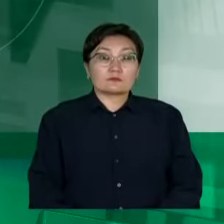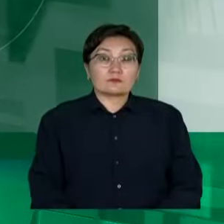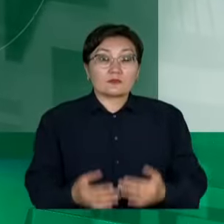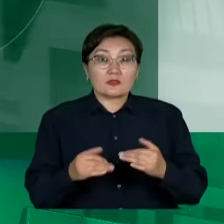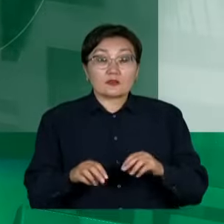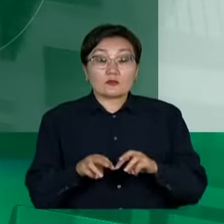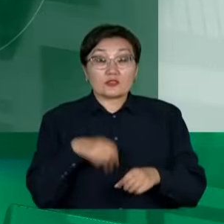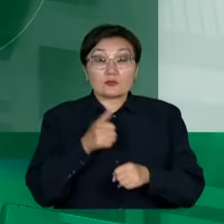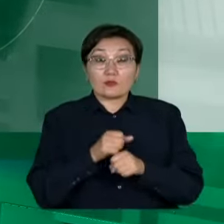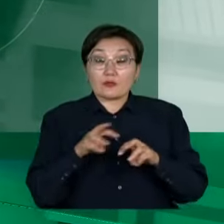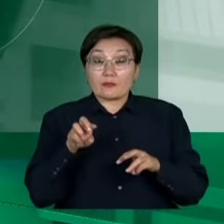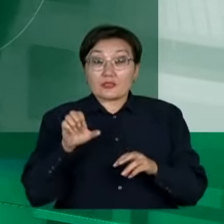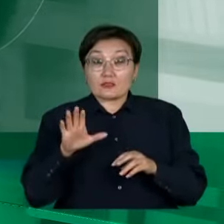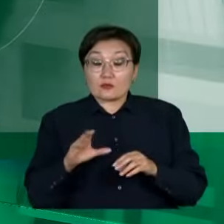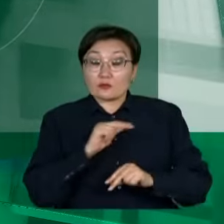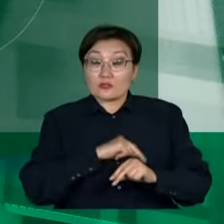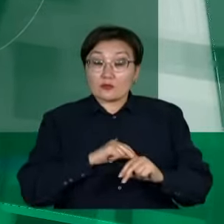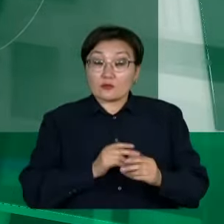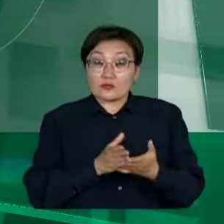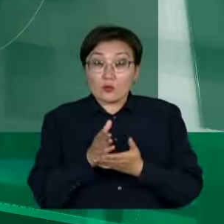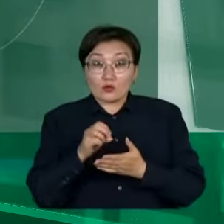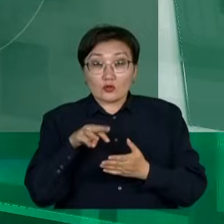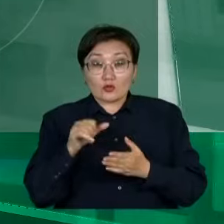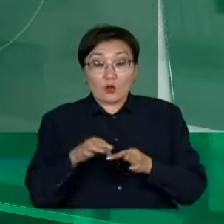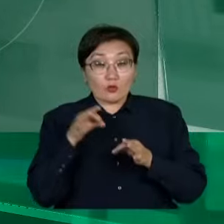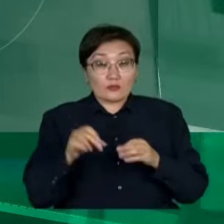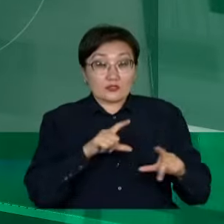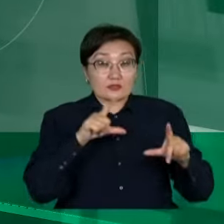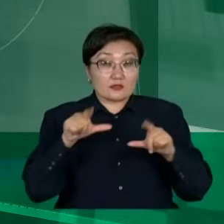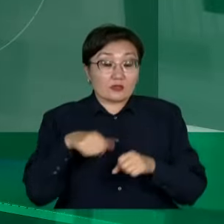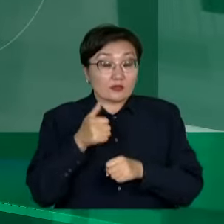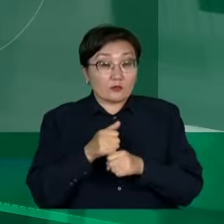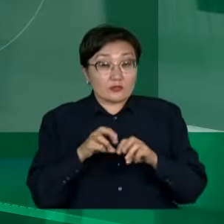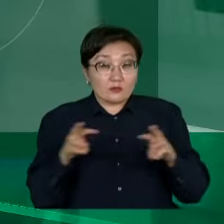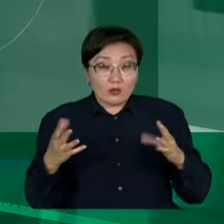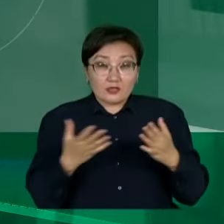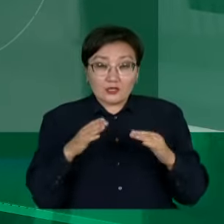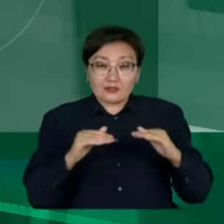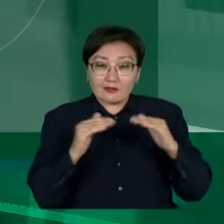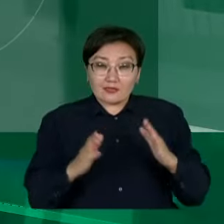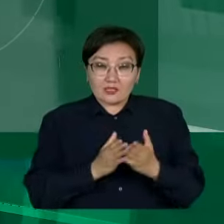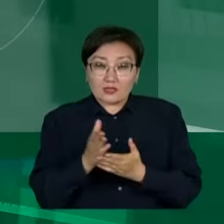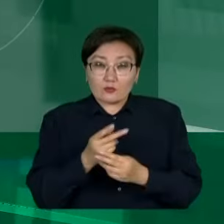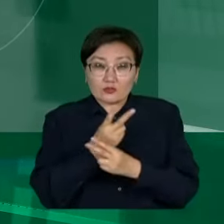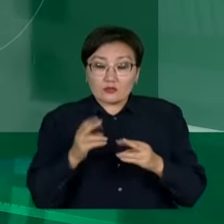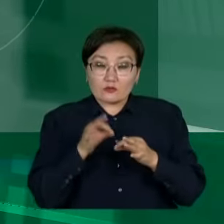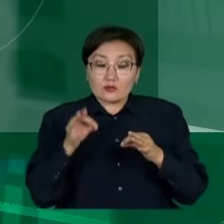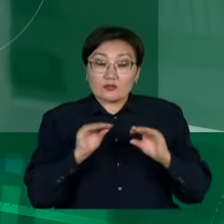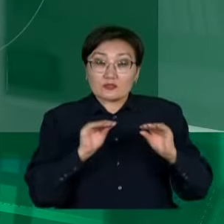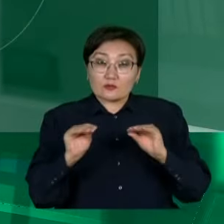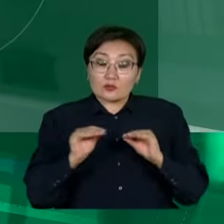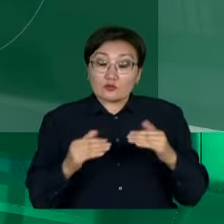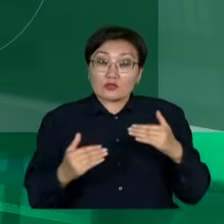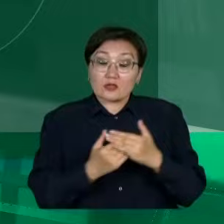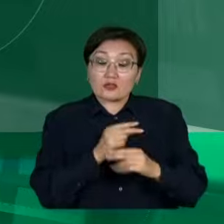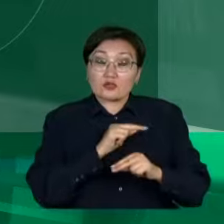Үкімет басшысы Олжас Бектенов жұмыс сапарымен Ұлытау облысына барды. Премьер-министр қандай нысандарды аралады? Өңірде инфрақұрылымды